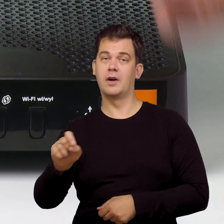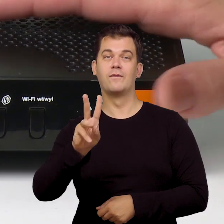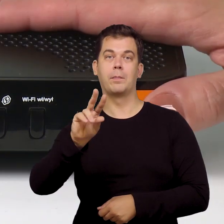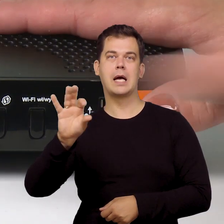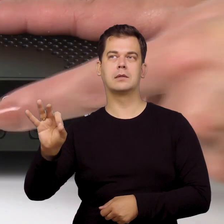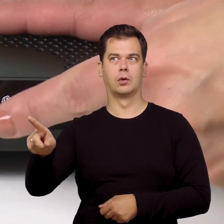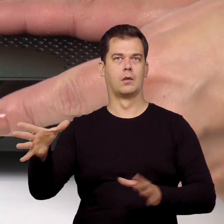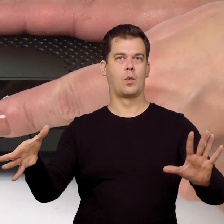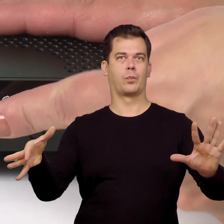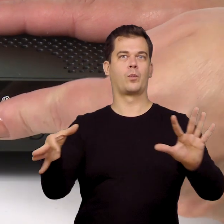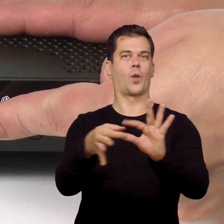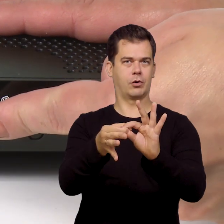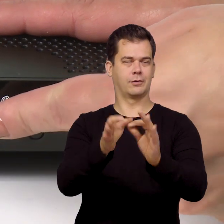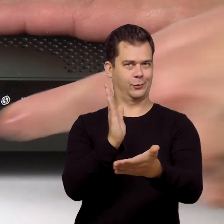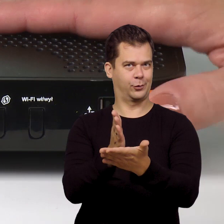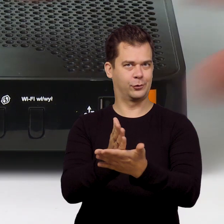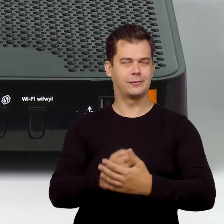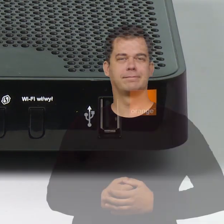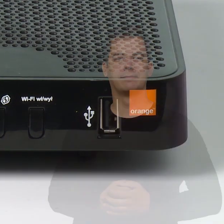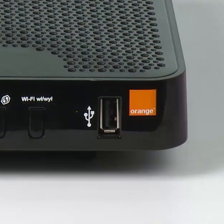aż urządzenia sparują się ze sobą.